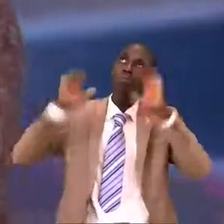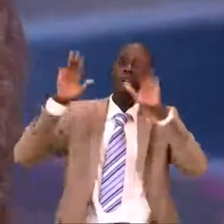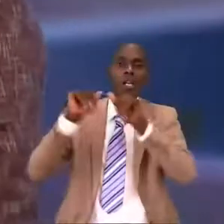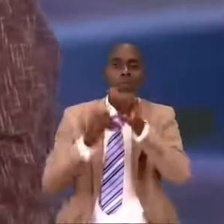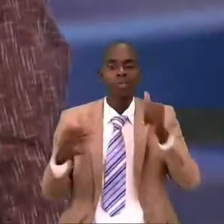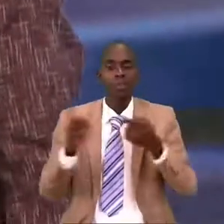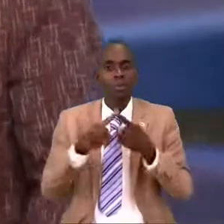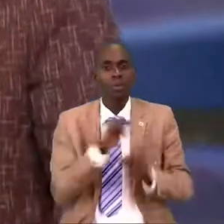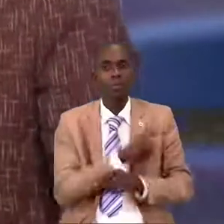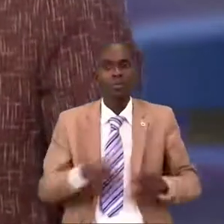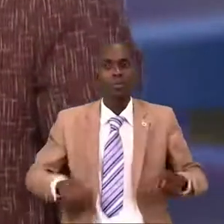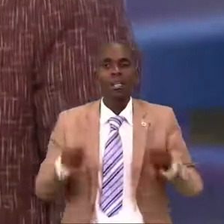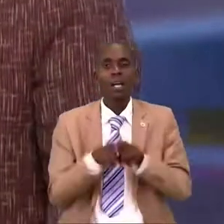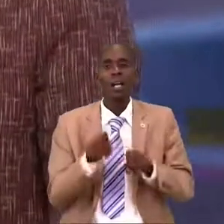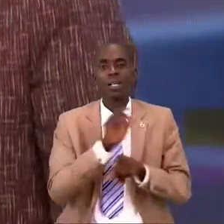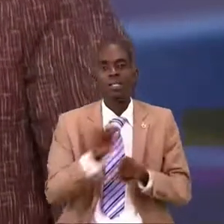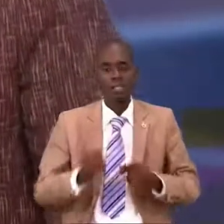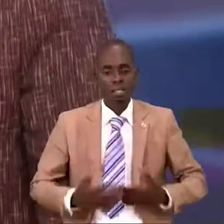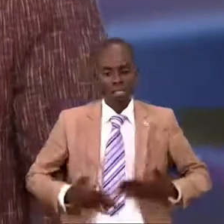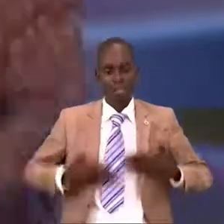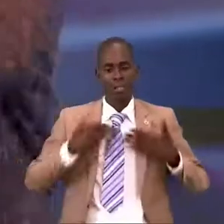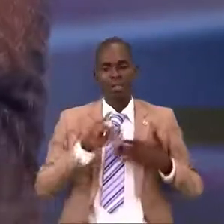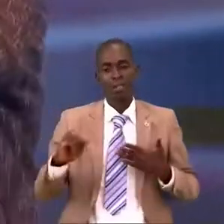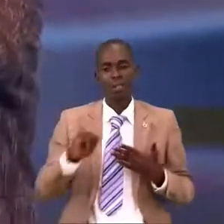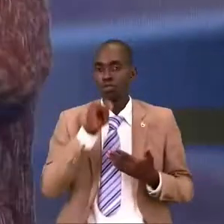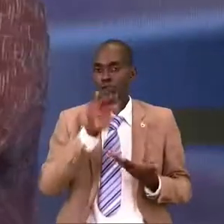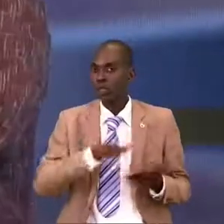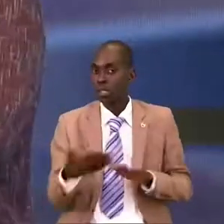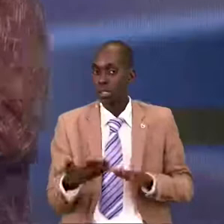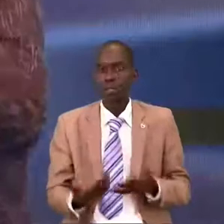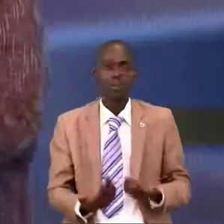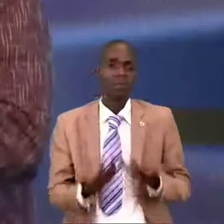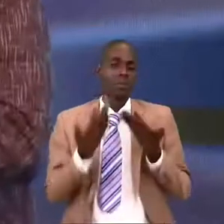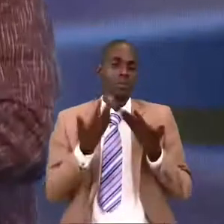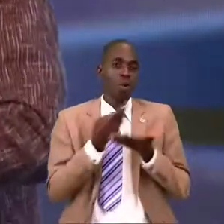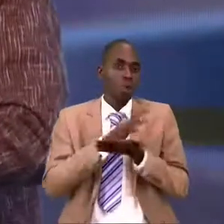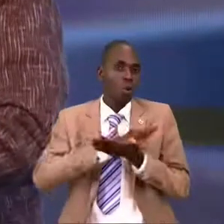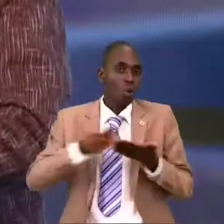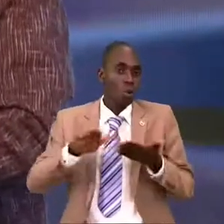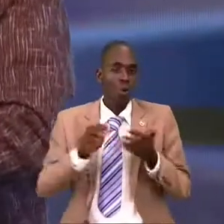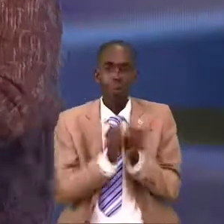péché, sans le mal, sans les mauvaises habitudes du passé.